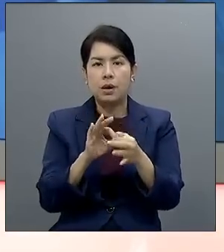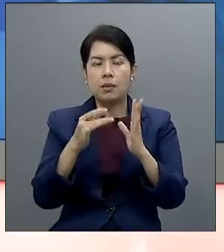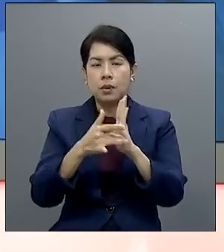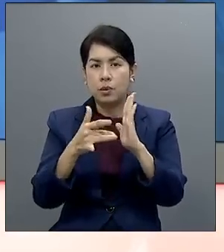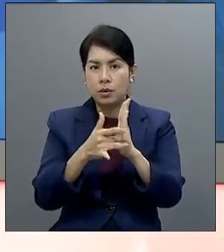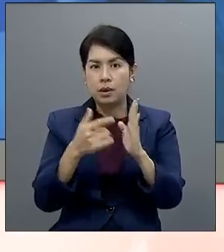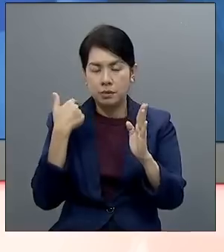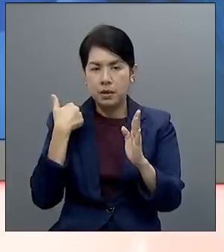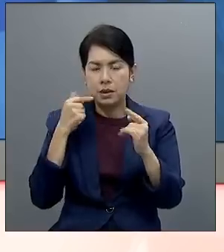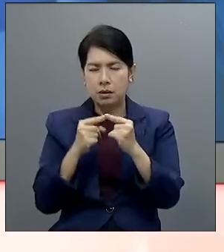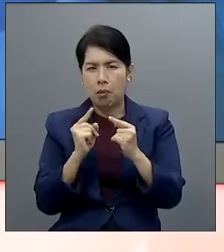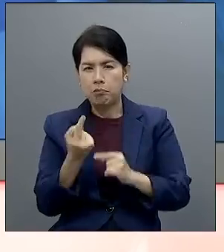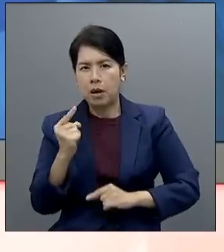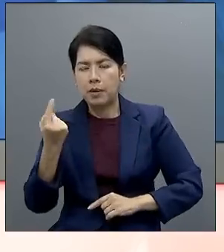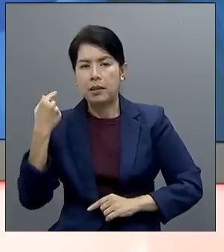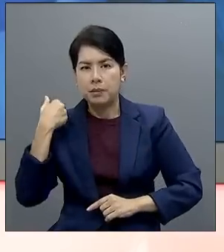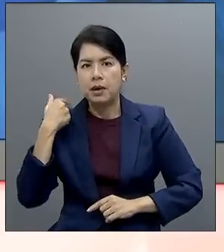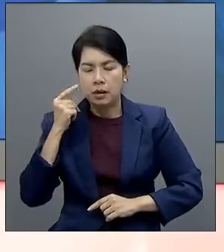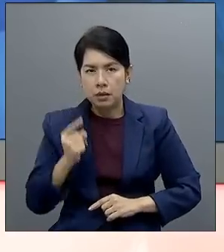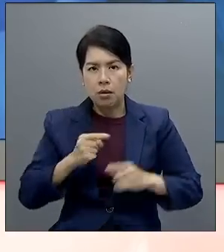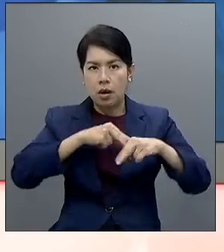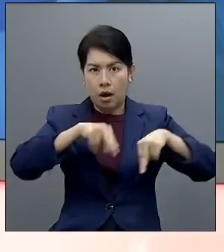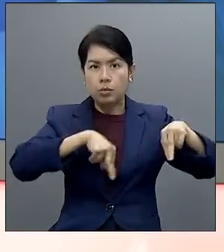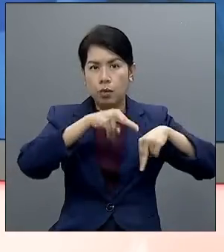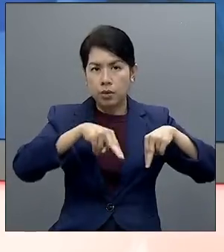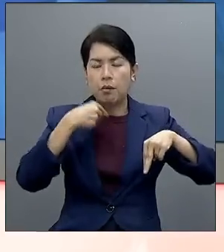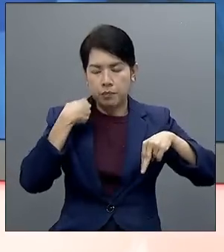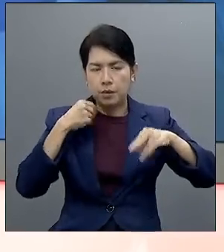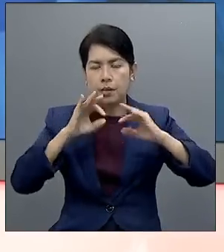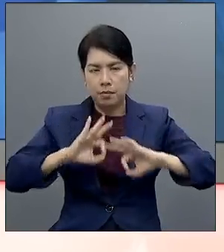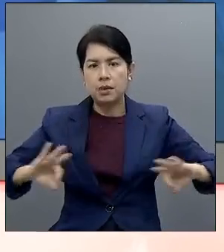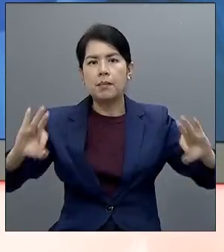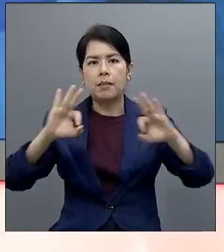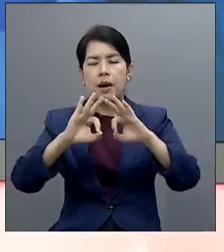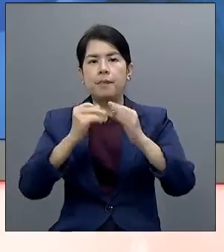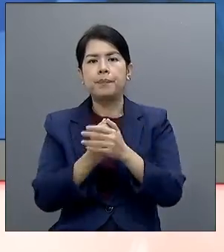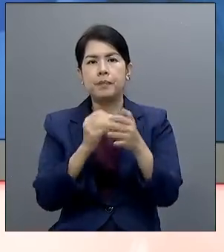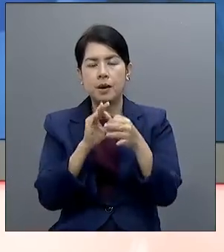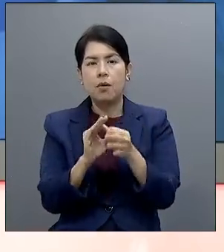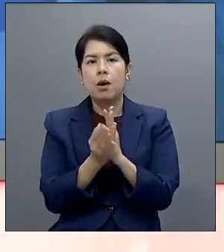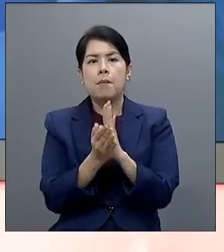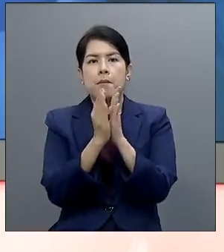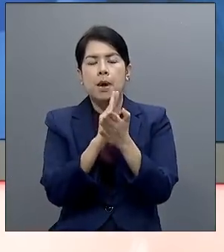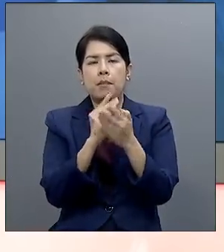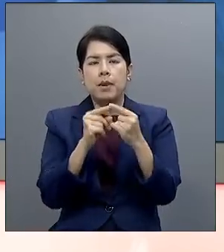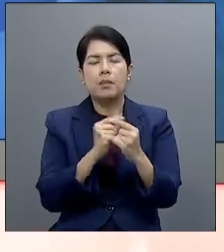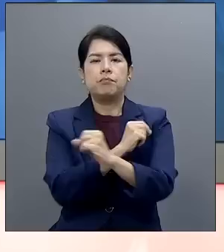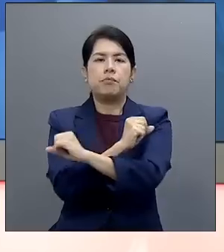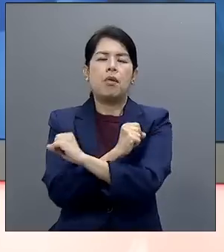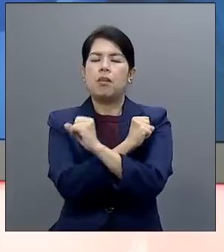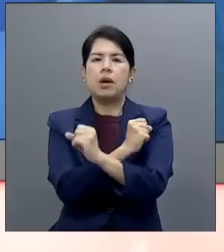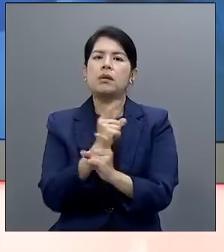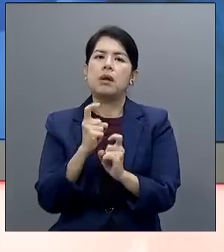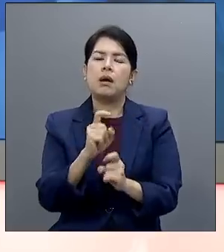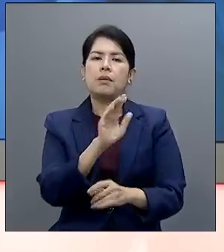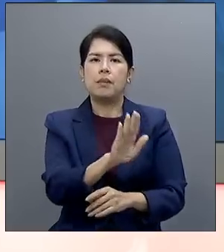สูงหมั่นตรวจสอบทั้งจากคนในแล้วก็คนนอกเองถือเป็นกุญแจสำคัญนะคะในการยกระดับการป้องกันอันตรายได้ไม่